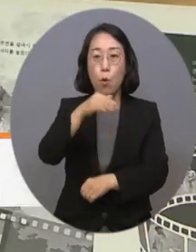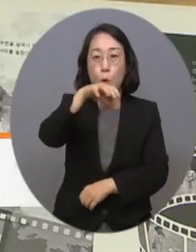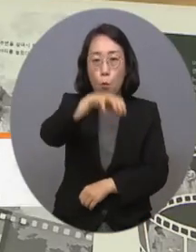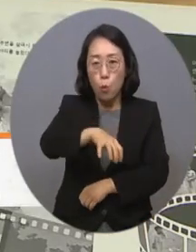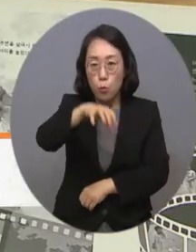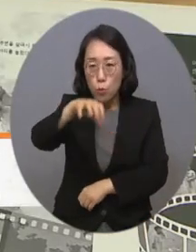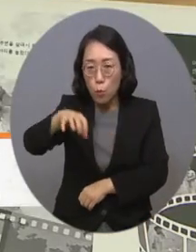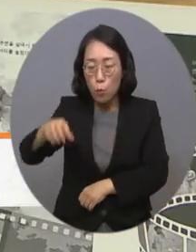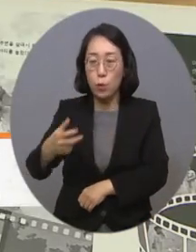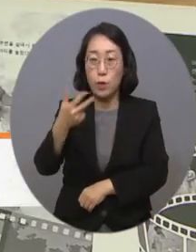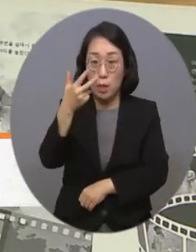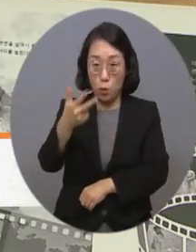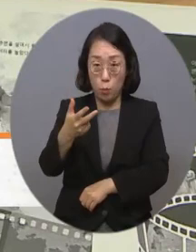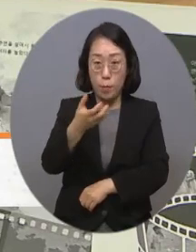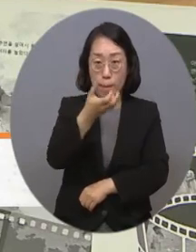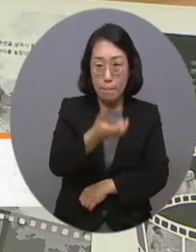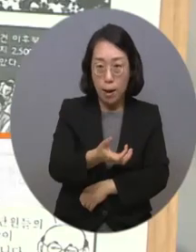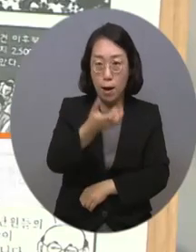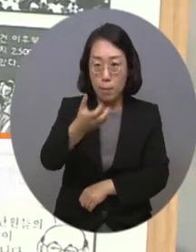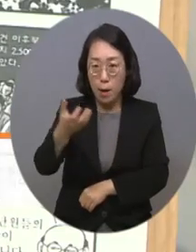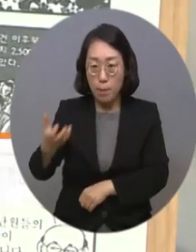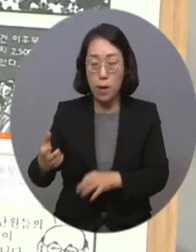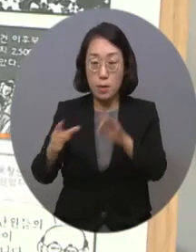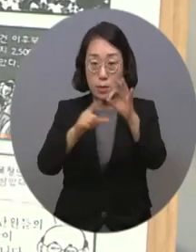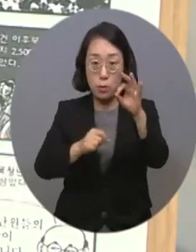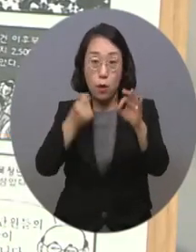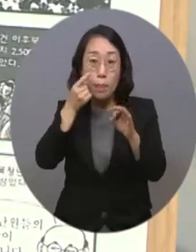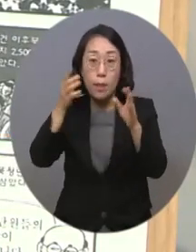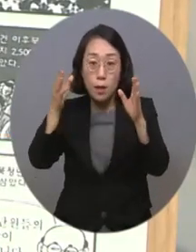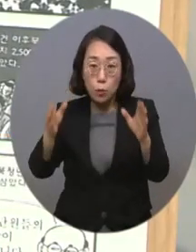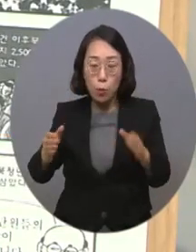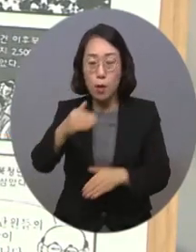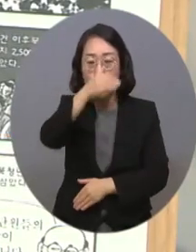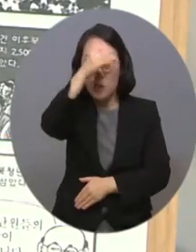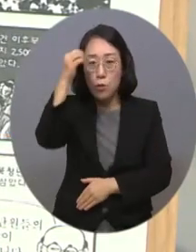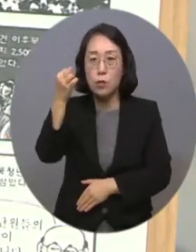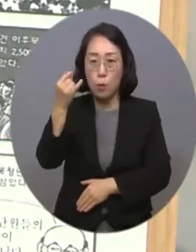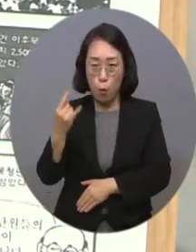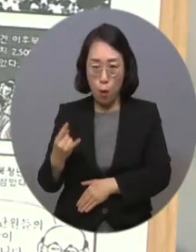등 7개 지역을 돌며 10월 한 달 동안 원화 전시회를 열게 됩니다.